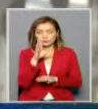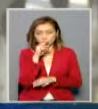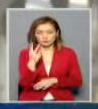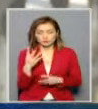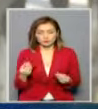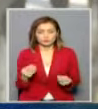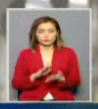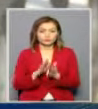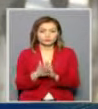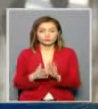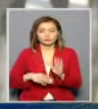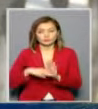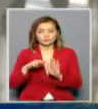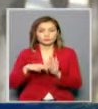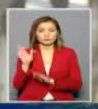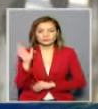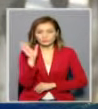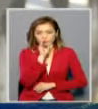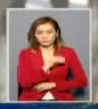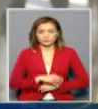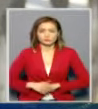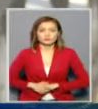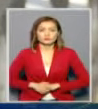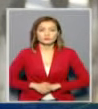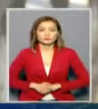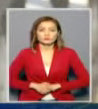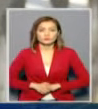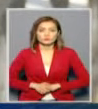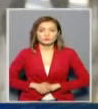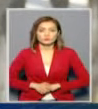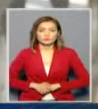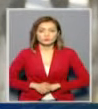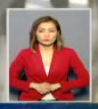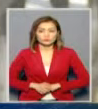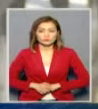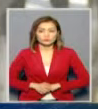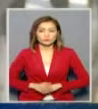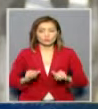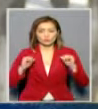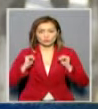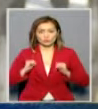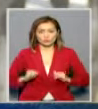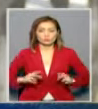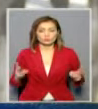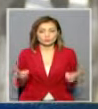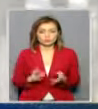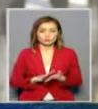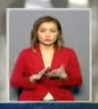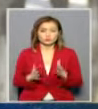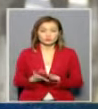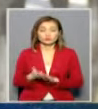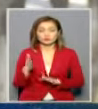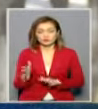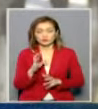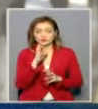дней, это позволяет обратно привести в Казахстан в более спокойную ситуацию. Они